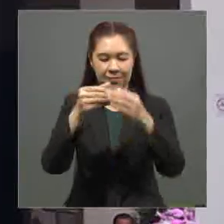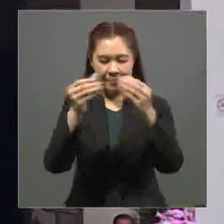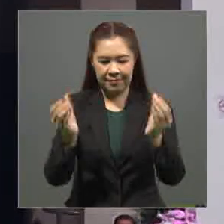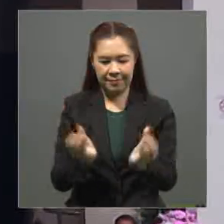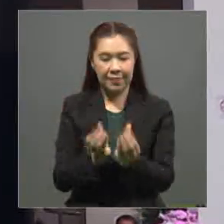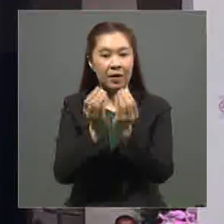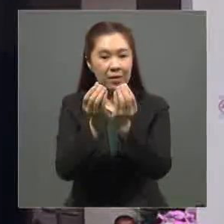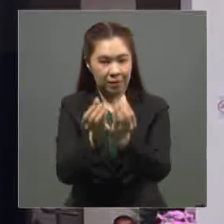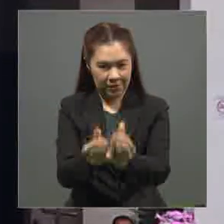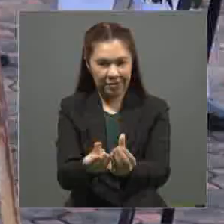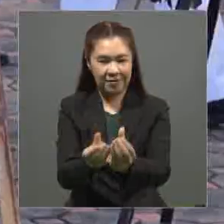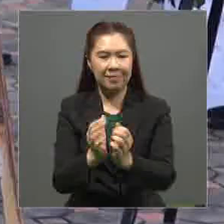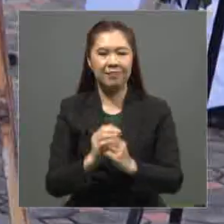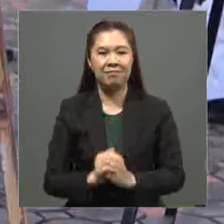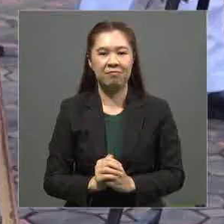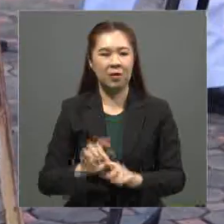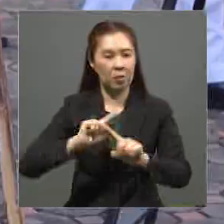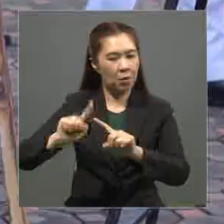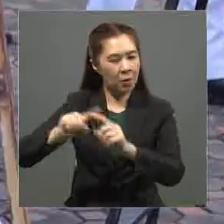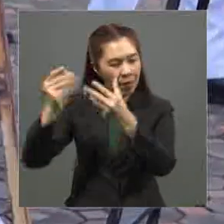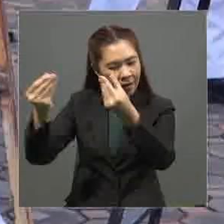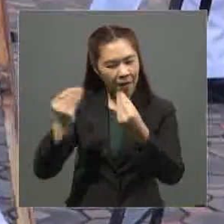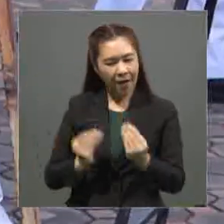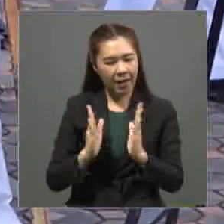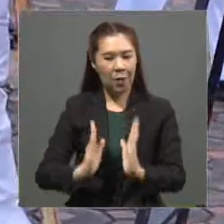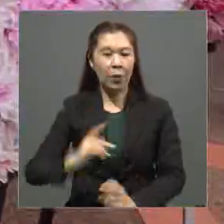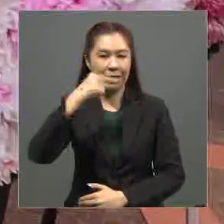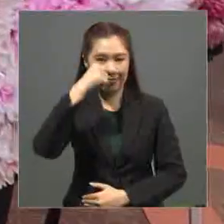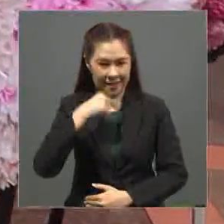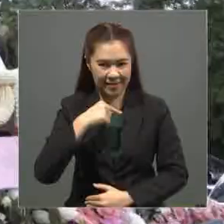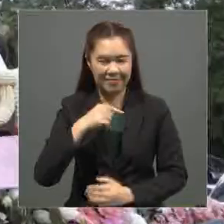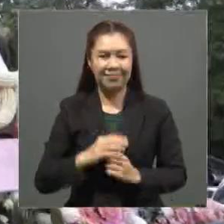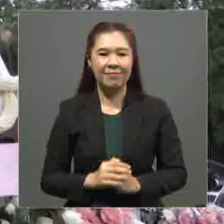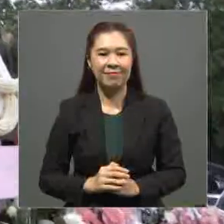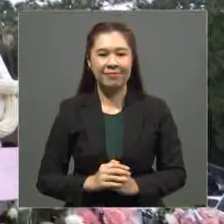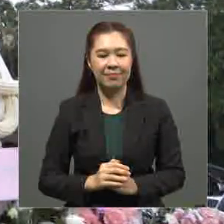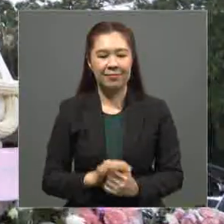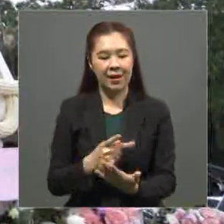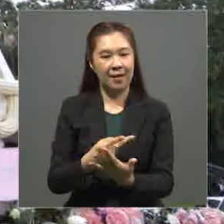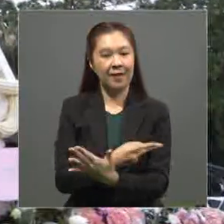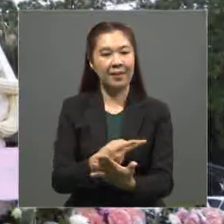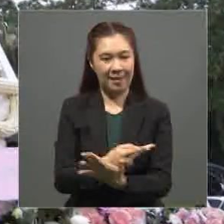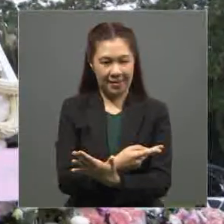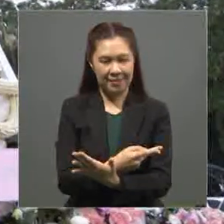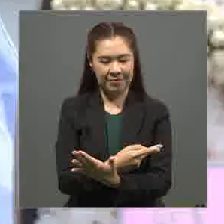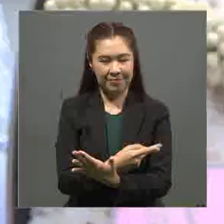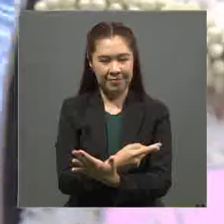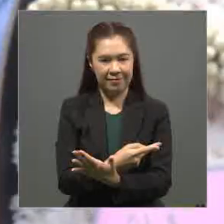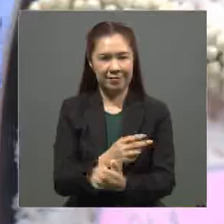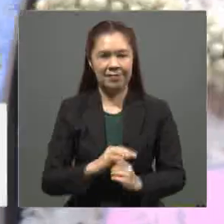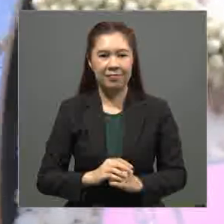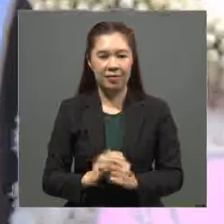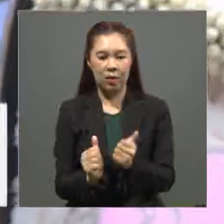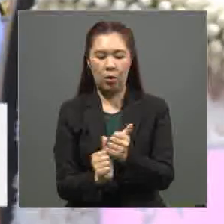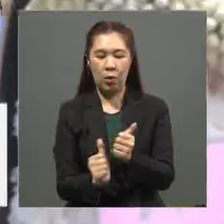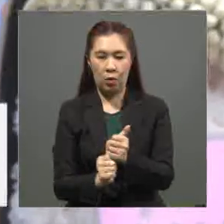มหากรุณาธิคุณอันยิ่งใหญ่ที่ทรงมีต่อพสกนิกรชาวไทยที่จังหวัดกาญจนบุรีครับนายรณภพเวียงสิมมารอง